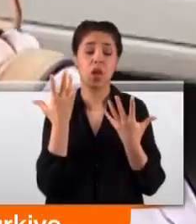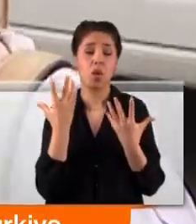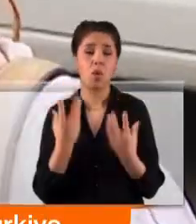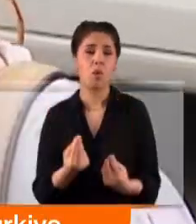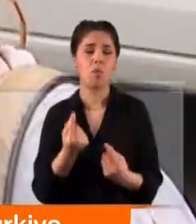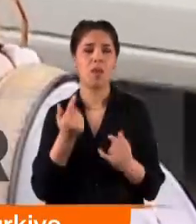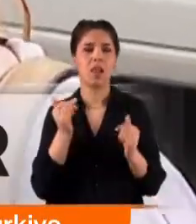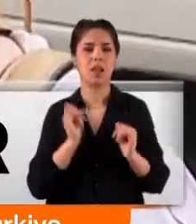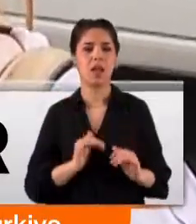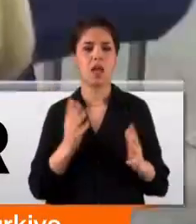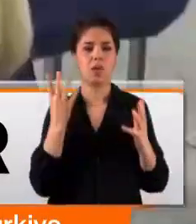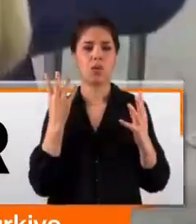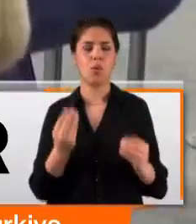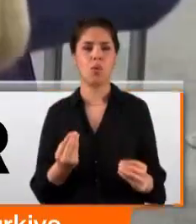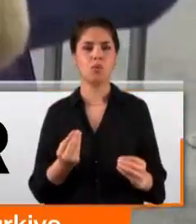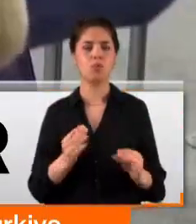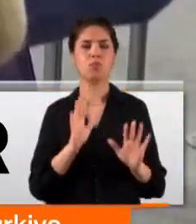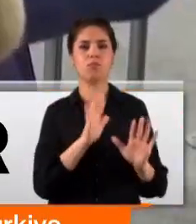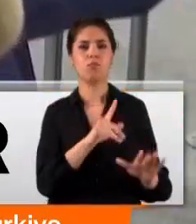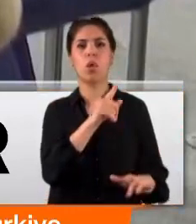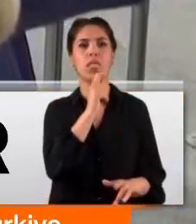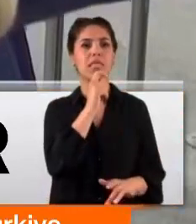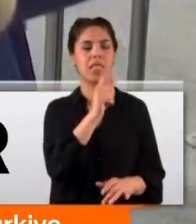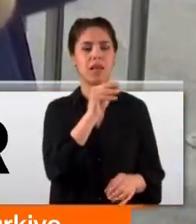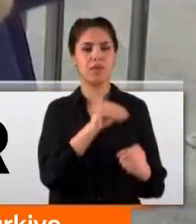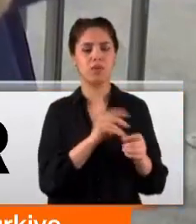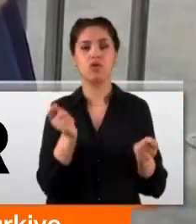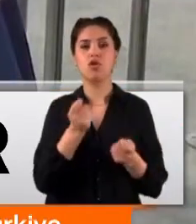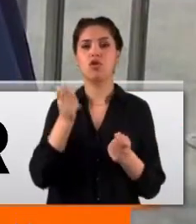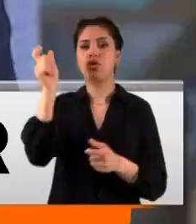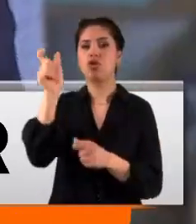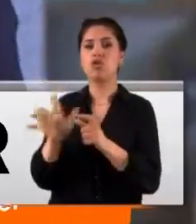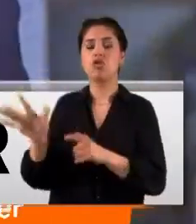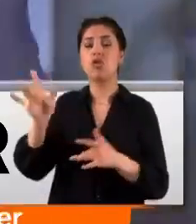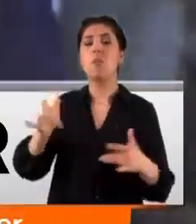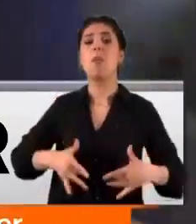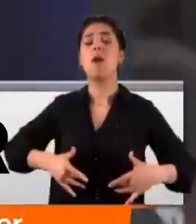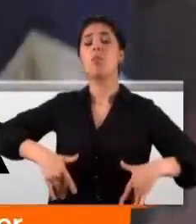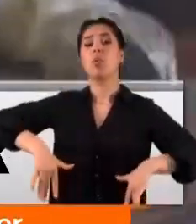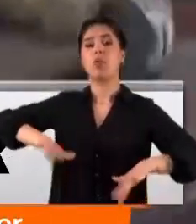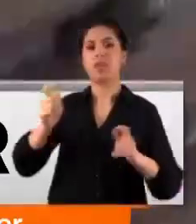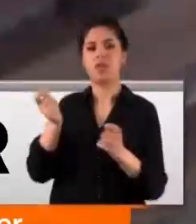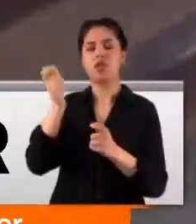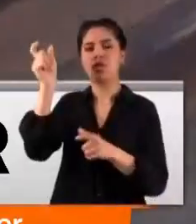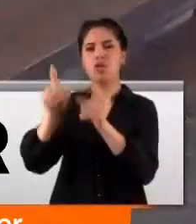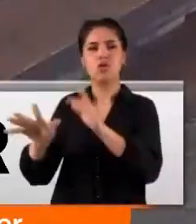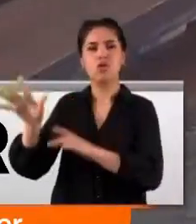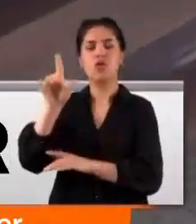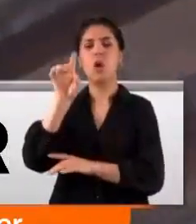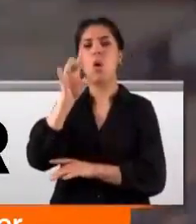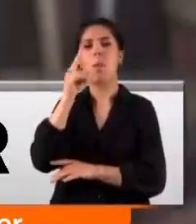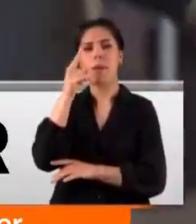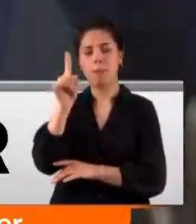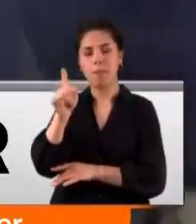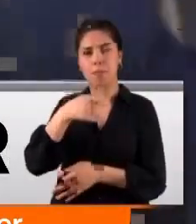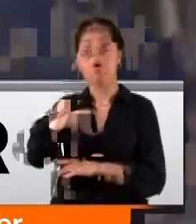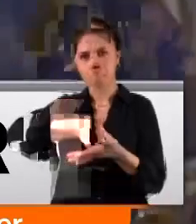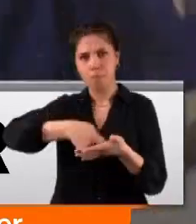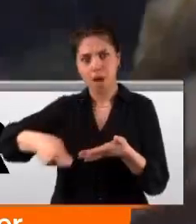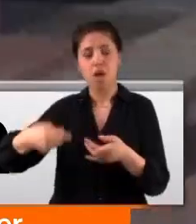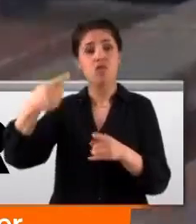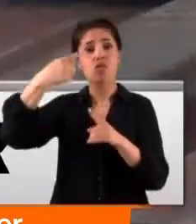biraz rahatlamış olur millet. Ancak o teklifte işçi tarafını memnun etmedi. İşçiler taban ücretin 15 bin lira olmasını,